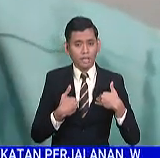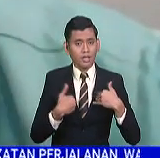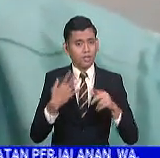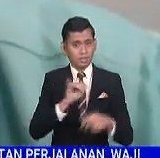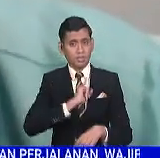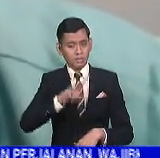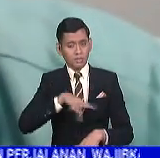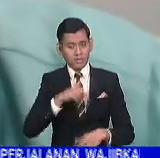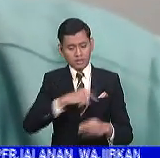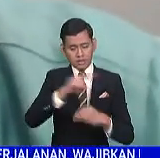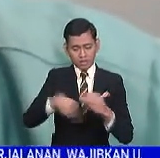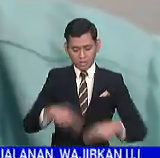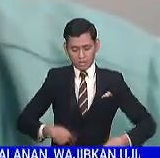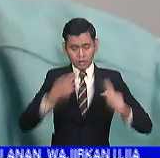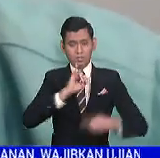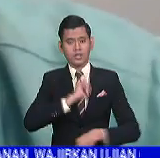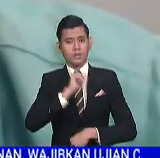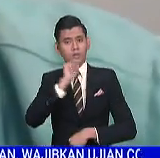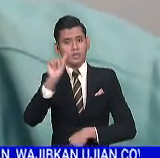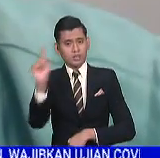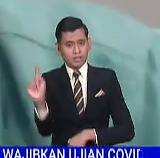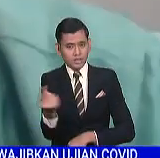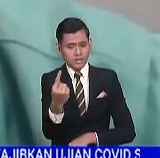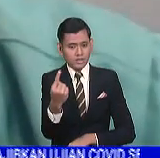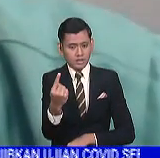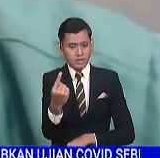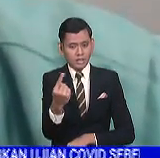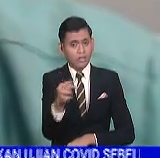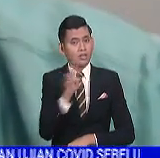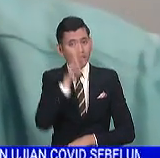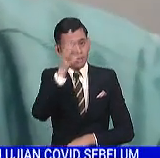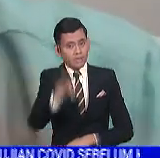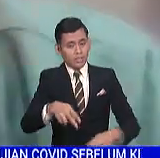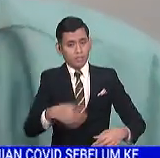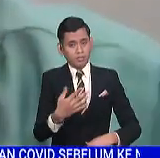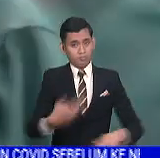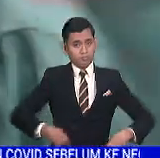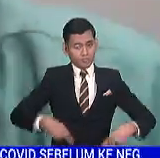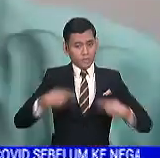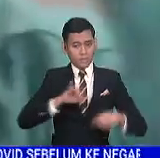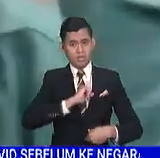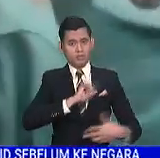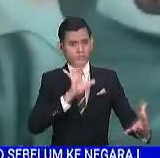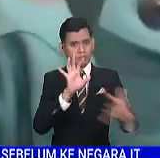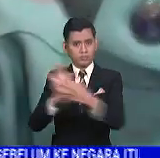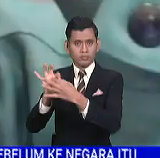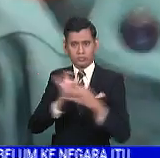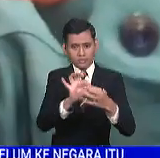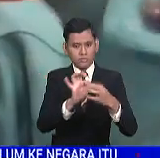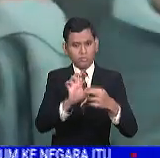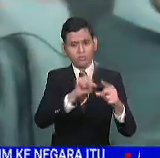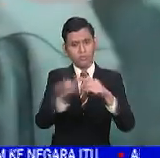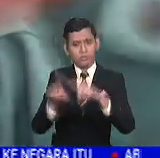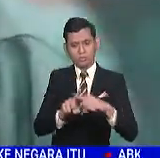punya hidup sendiri juga, tapi bukan saja saya punya real life. Ini saya combine banyak-banyak elemen dari